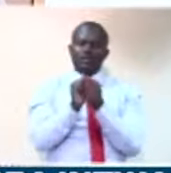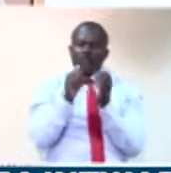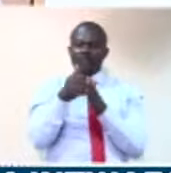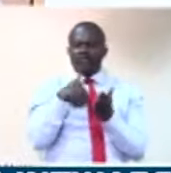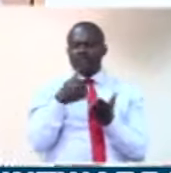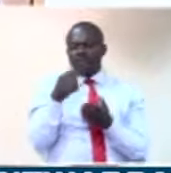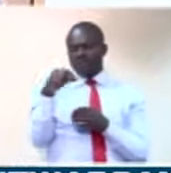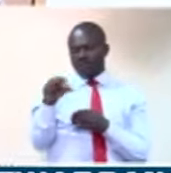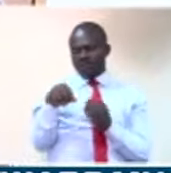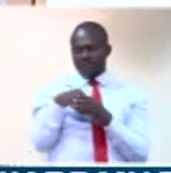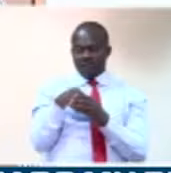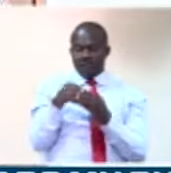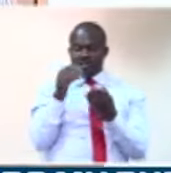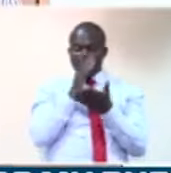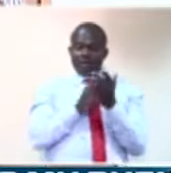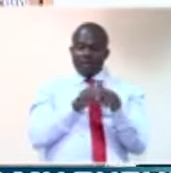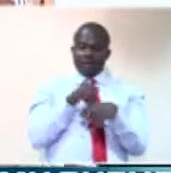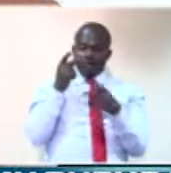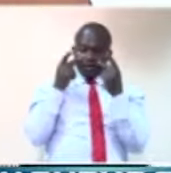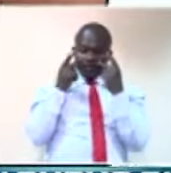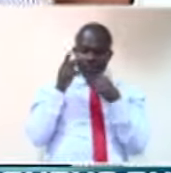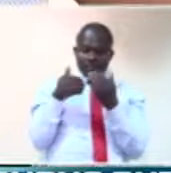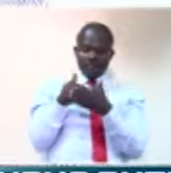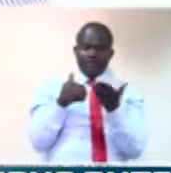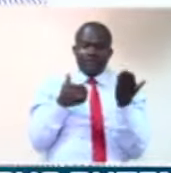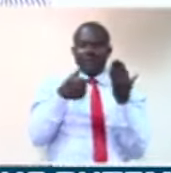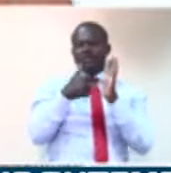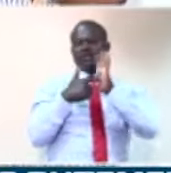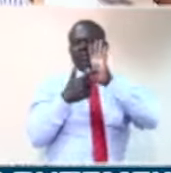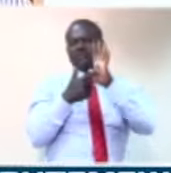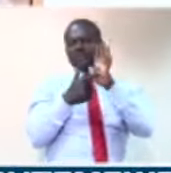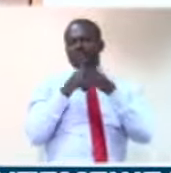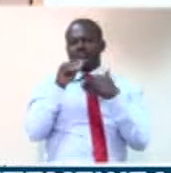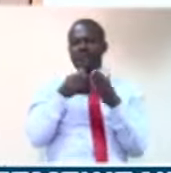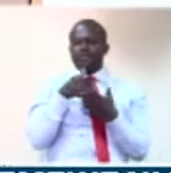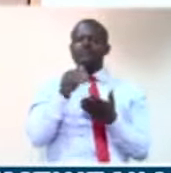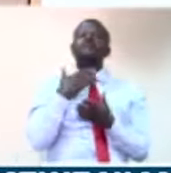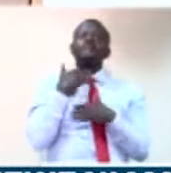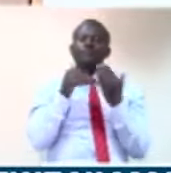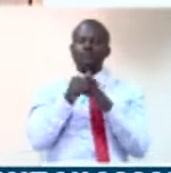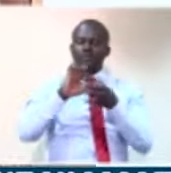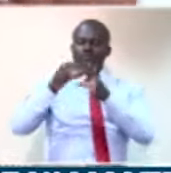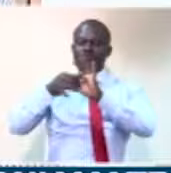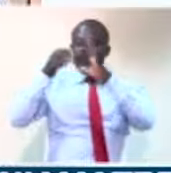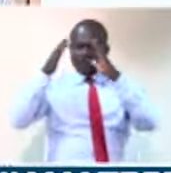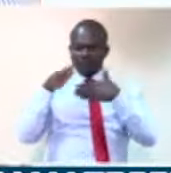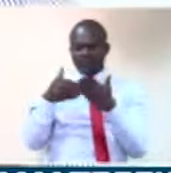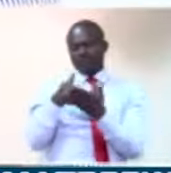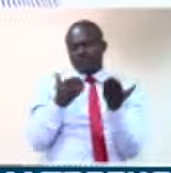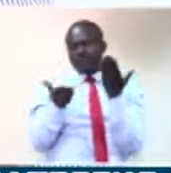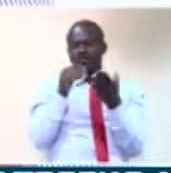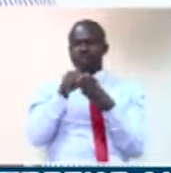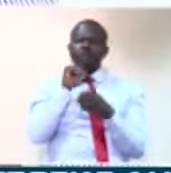uwo mwimerere, hari igihe usanga iryo menyekanisha, iryo gushaka abafatanyabikorwa wenda